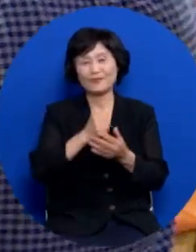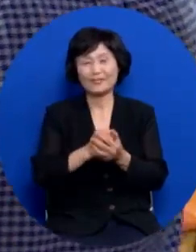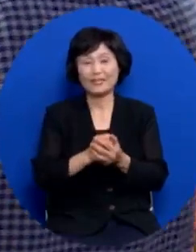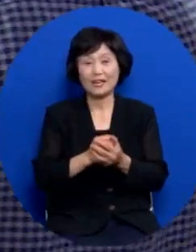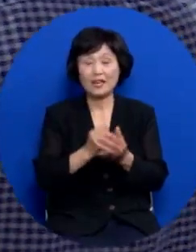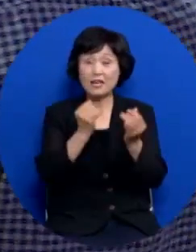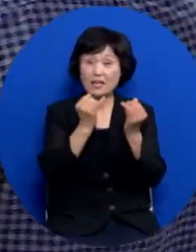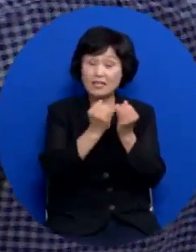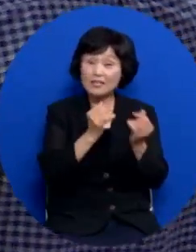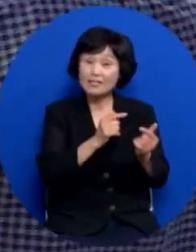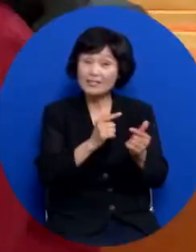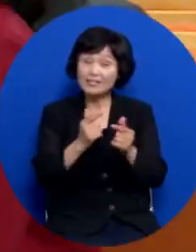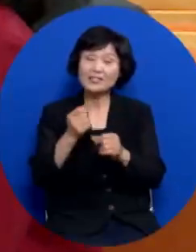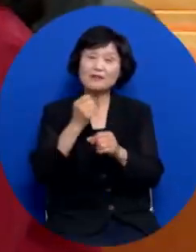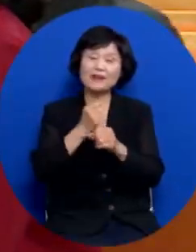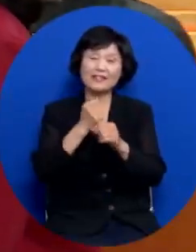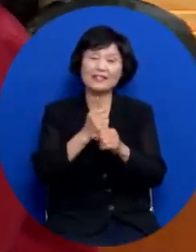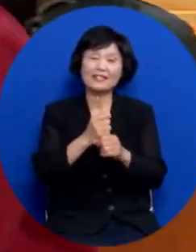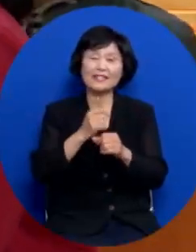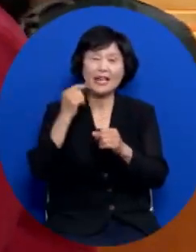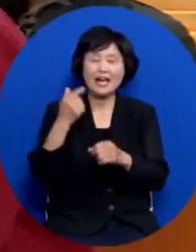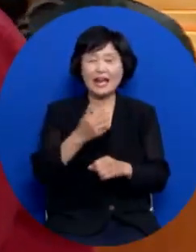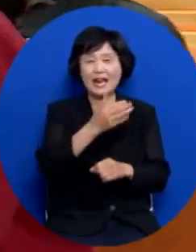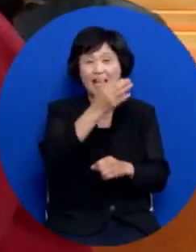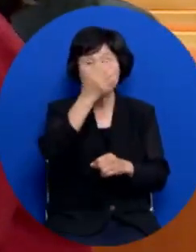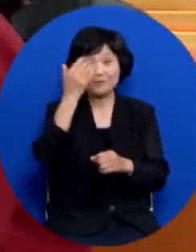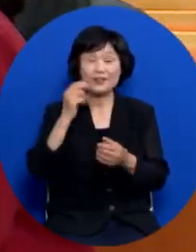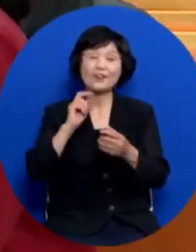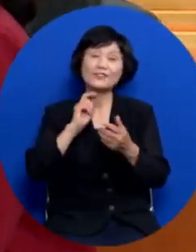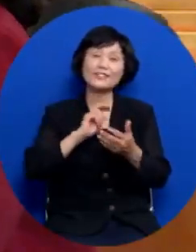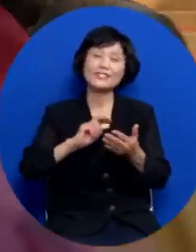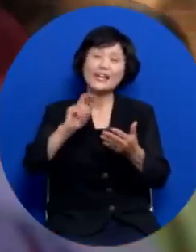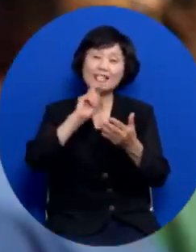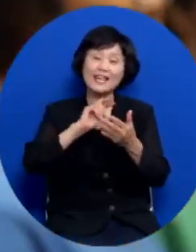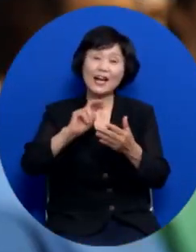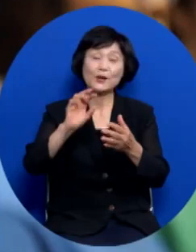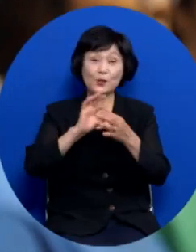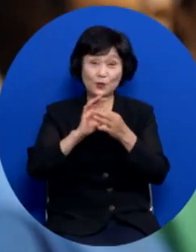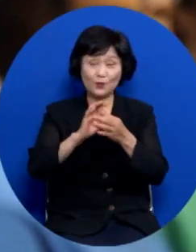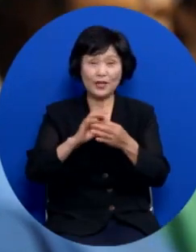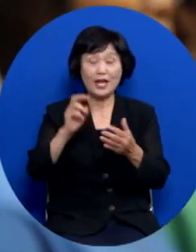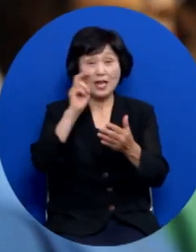여성들이 만들어내는 아름다운 하모니를 통해 찬양 속에 거하시는